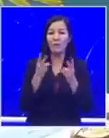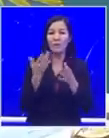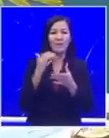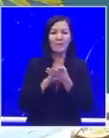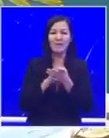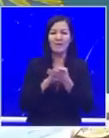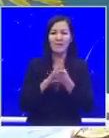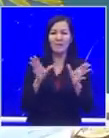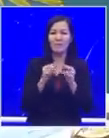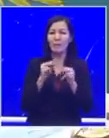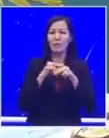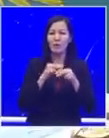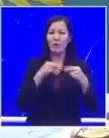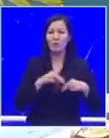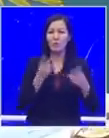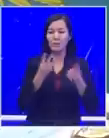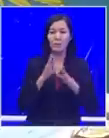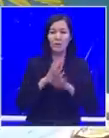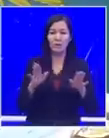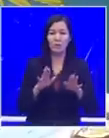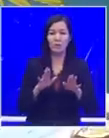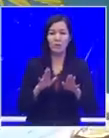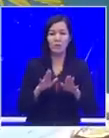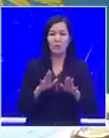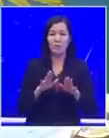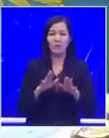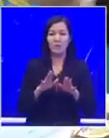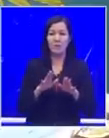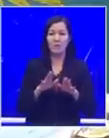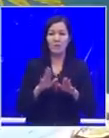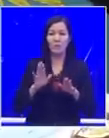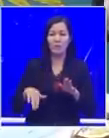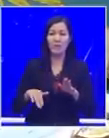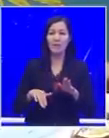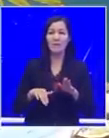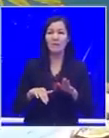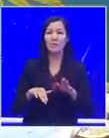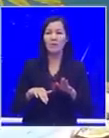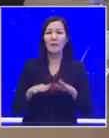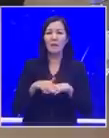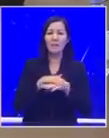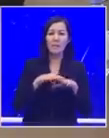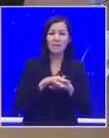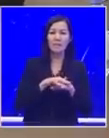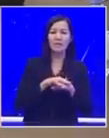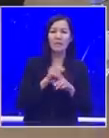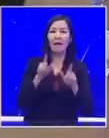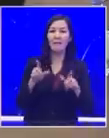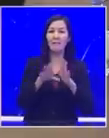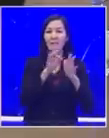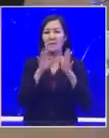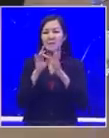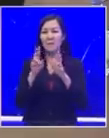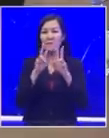слушай, ничего, адамдарды табасын, ананың қыласын деп, чтоб потом он ходил, слушай, на базаре людей подбирал, таких возьмете,